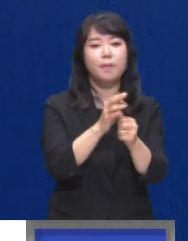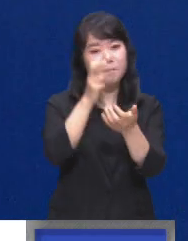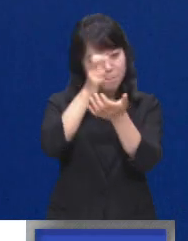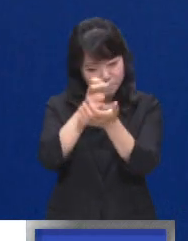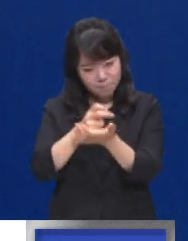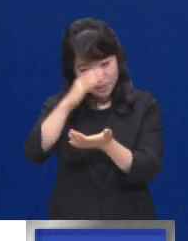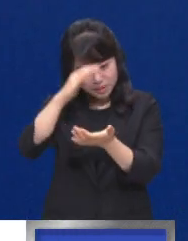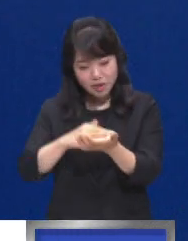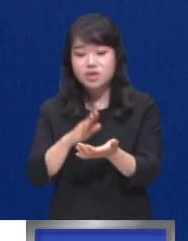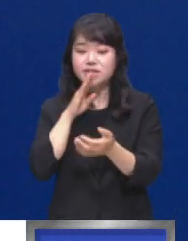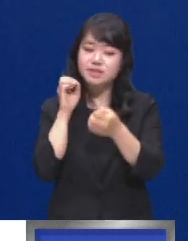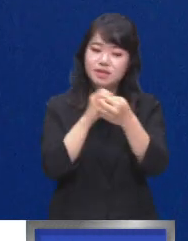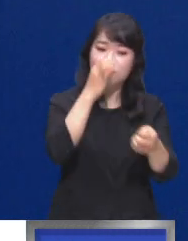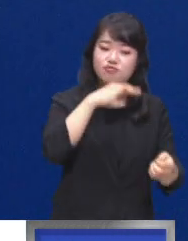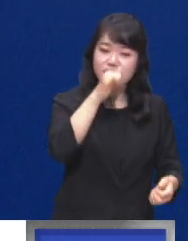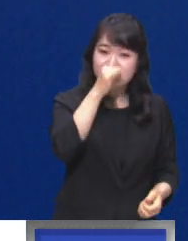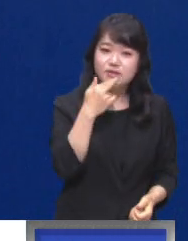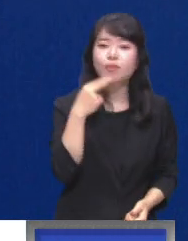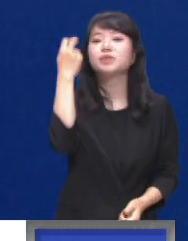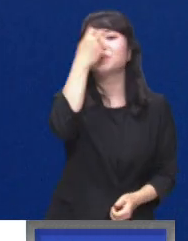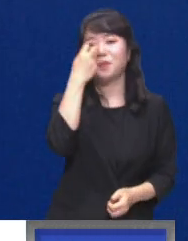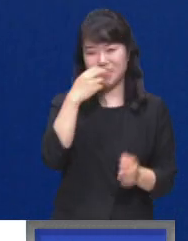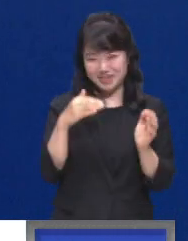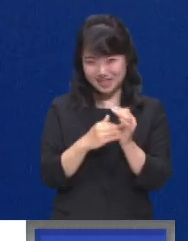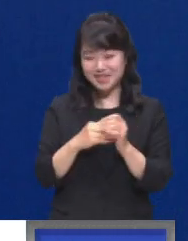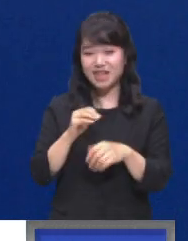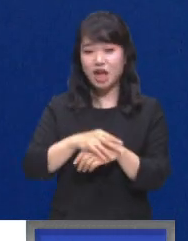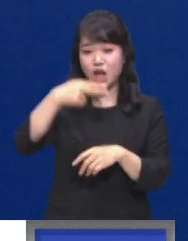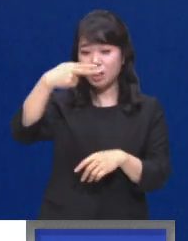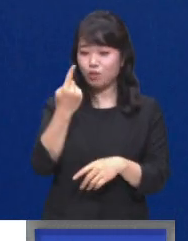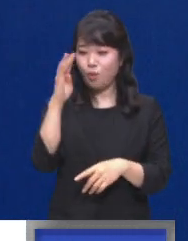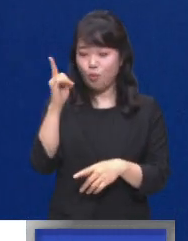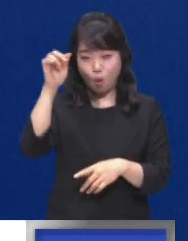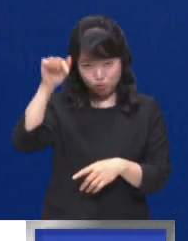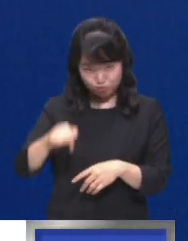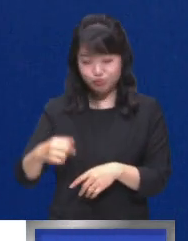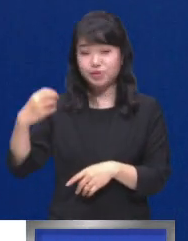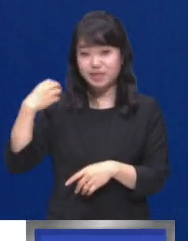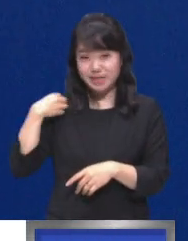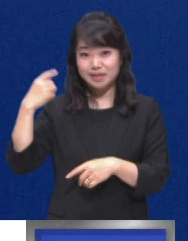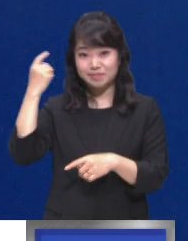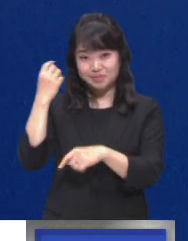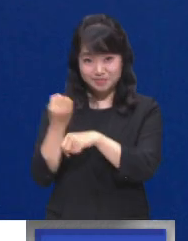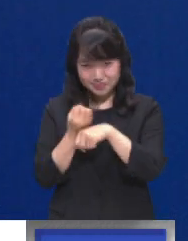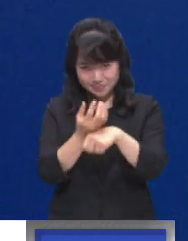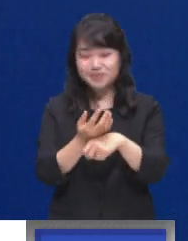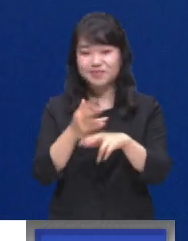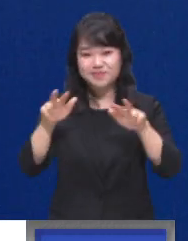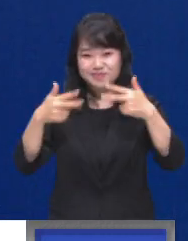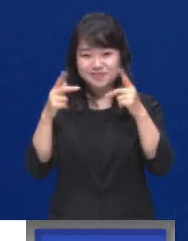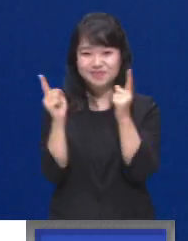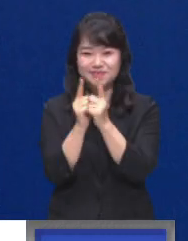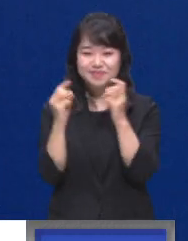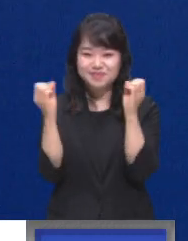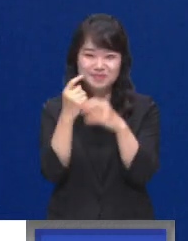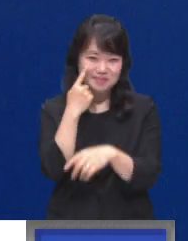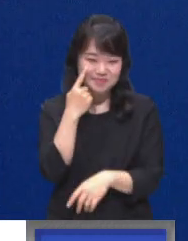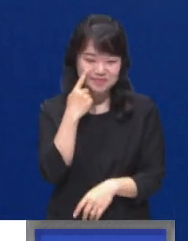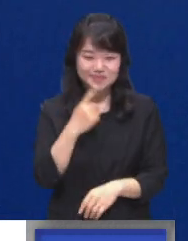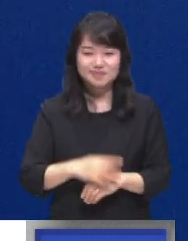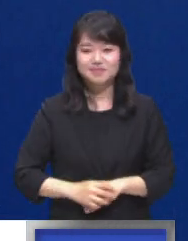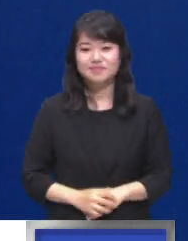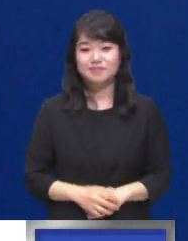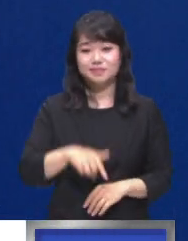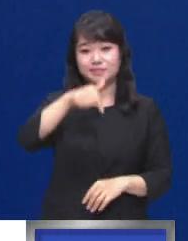상인들이 얼마나 체감하고 있는지 직접 취재했습니다. 네, 도봉구를 담당하는 김민영 통신원을 화상으로 연결해서 자세한 내용